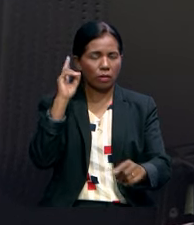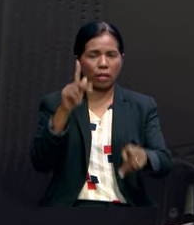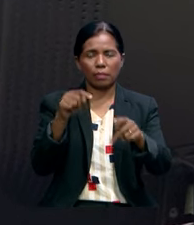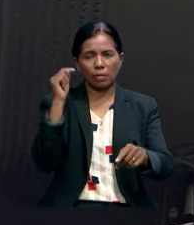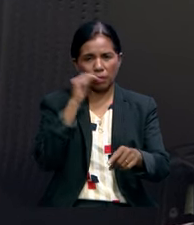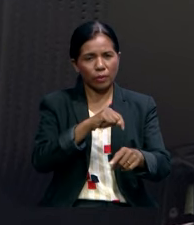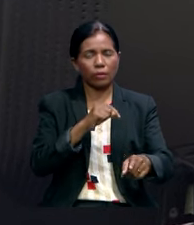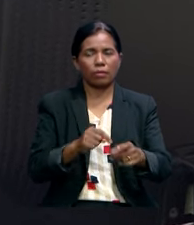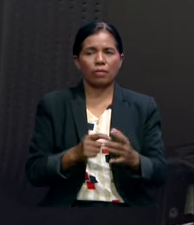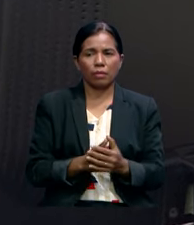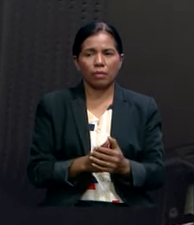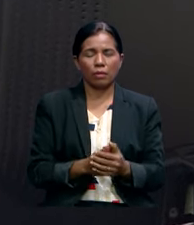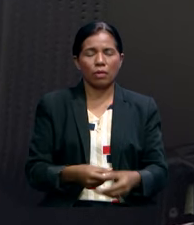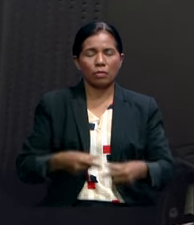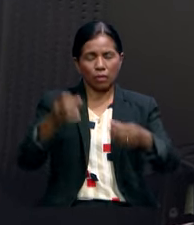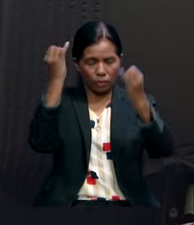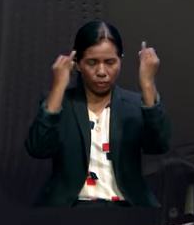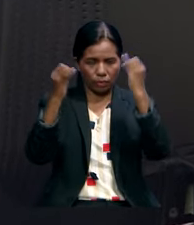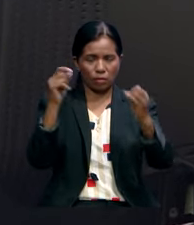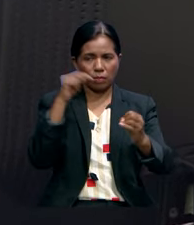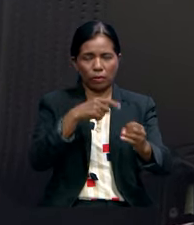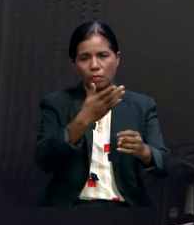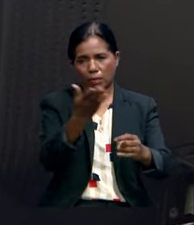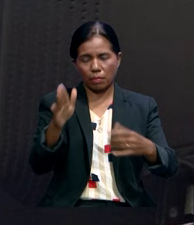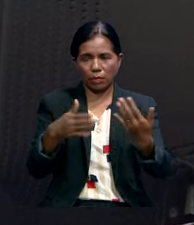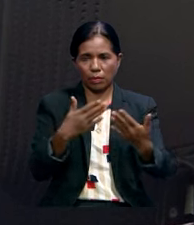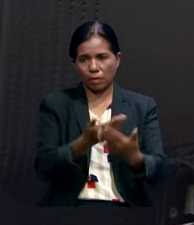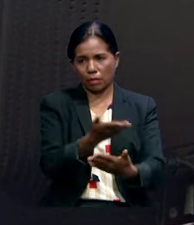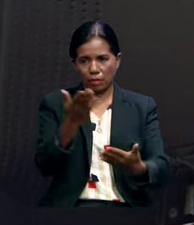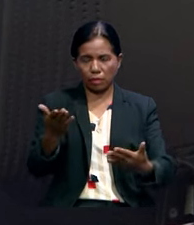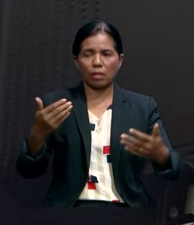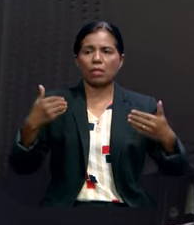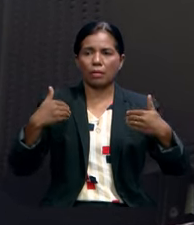lirva fo informasong falso ita bocira. Ita bocira ia